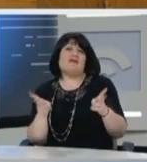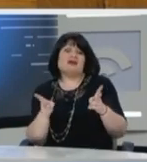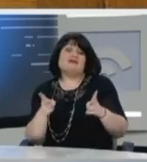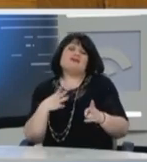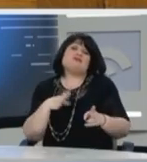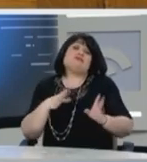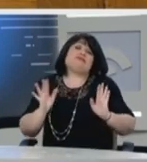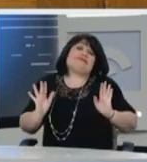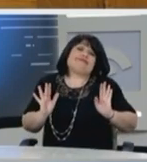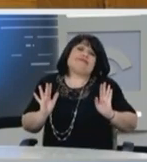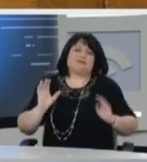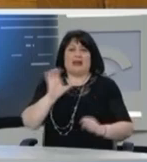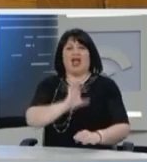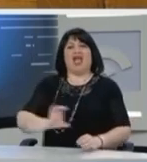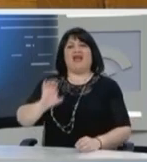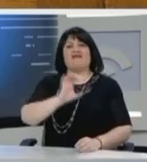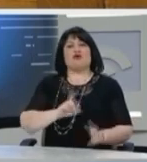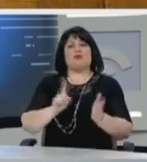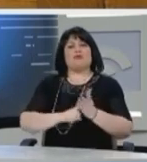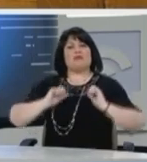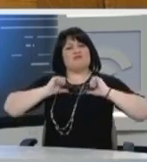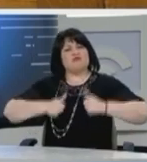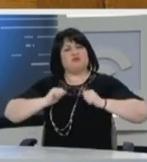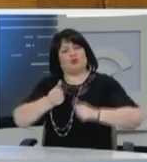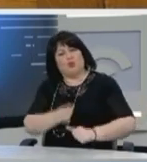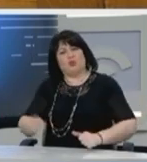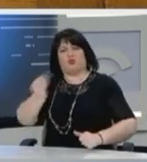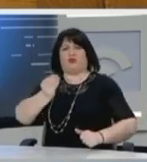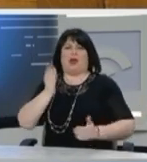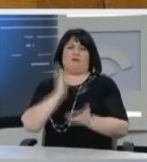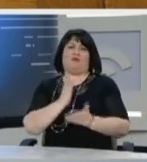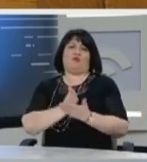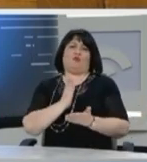θέλει. Η Ευρώπη λοιπόν θέλει πολύ τολμηρότερες αποφάσεις.